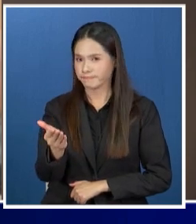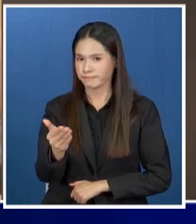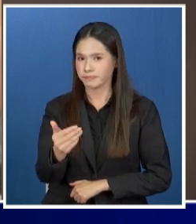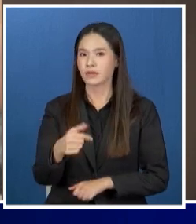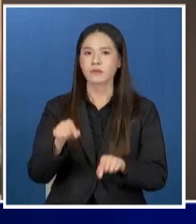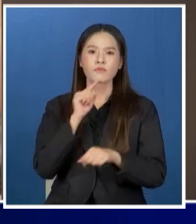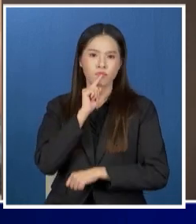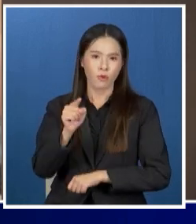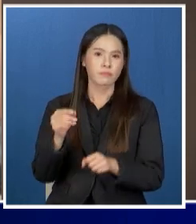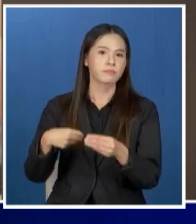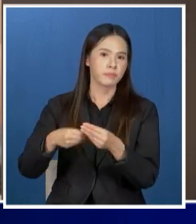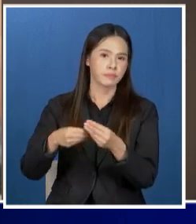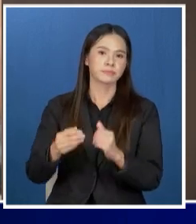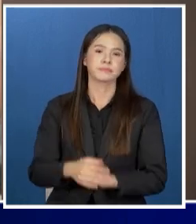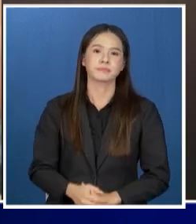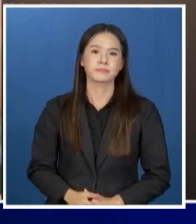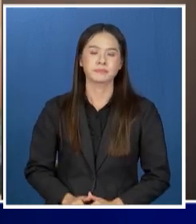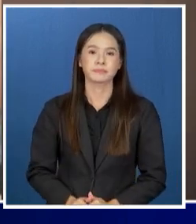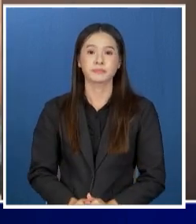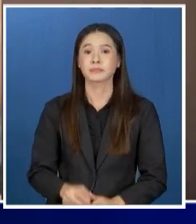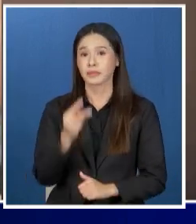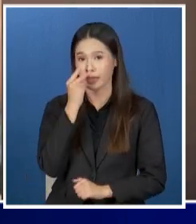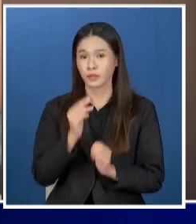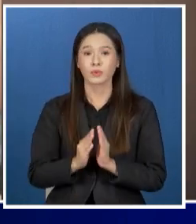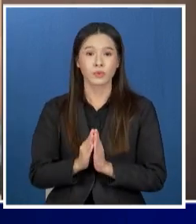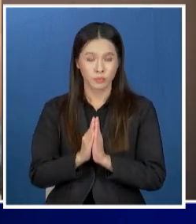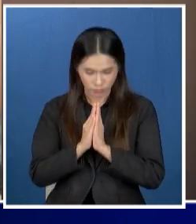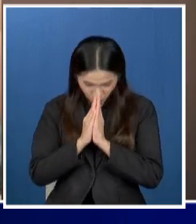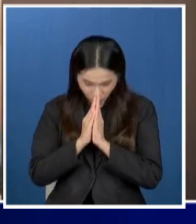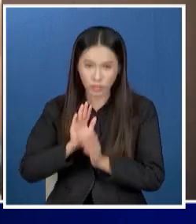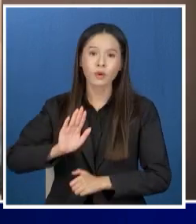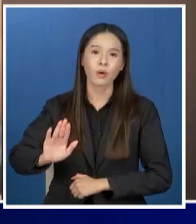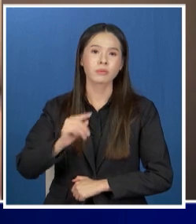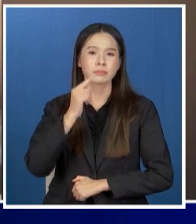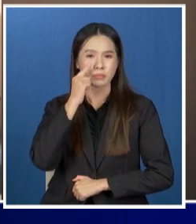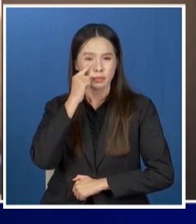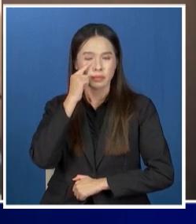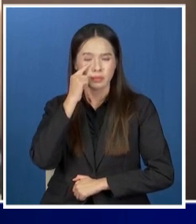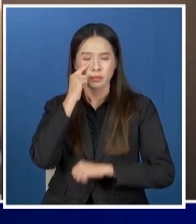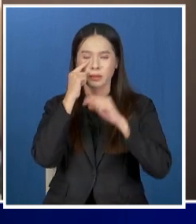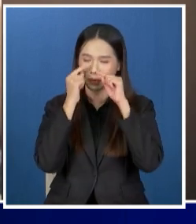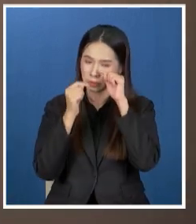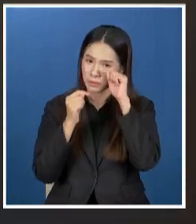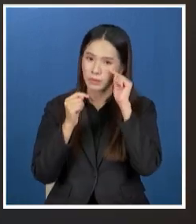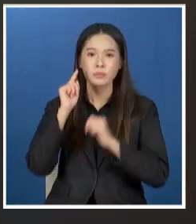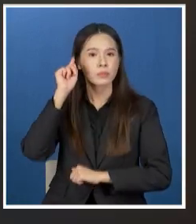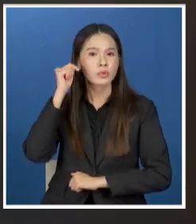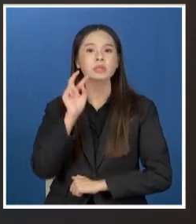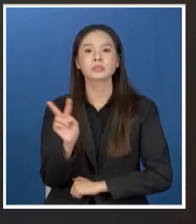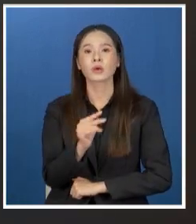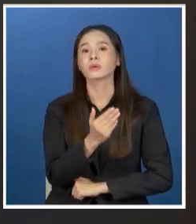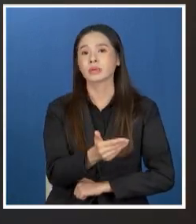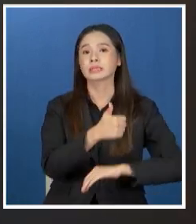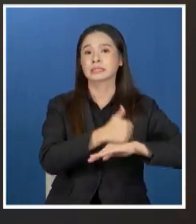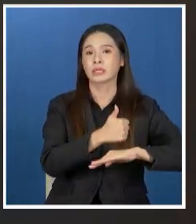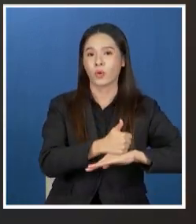น้ำพ่วงไปด้วยอีกคนหนึ ่ ง นี่ฮะเลยได้เห็นการยกมือไหว้แล้วก็น้ำตาคลอเบ้าจากสองสาวทั้งคุณลีน่